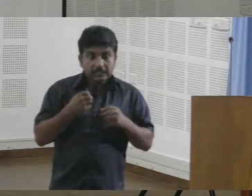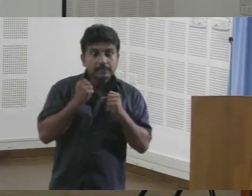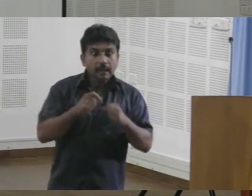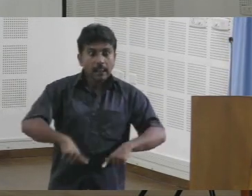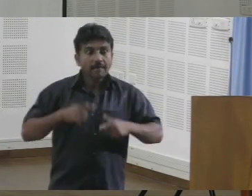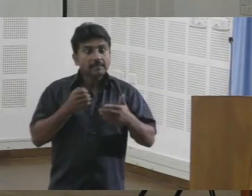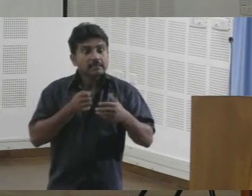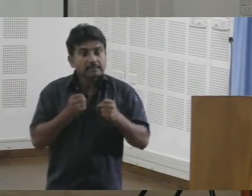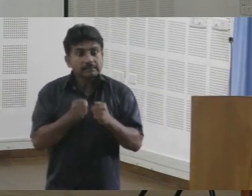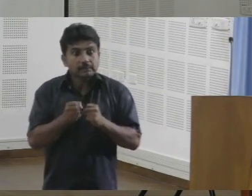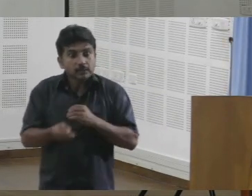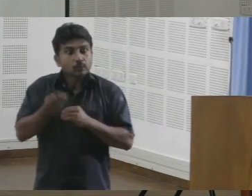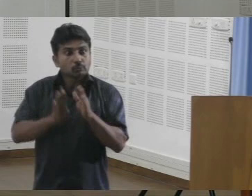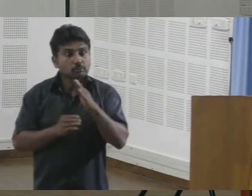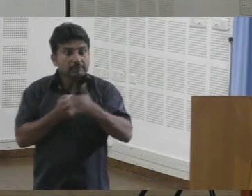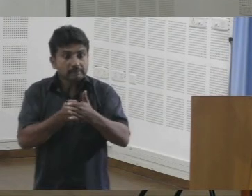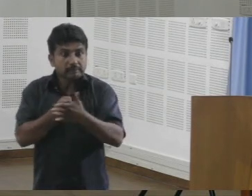സമയം.